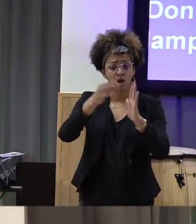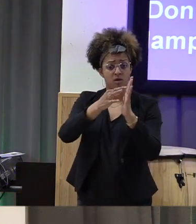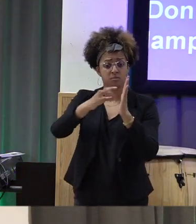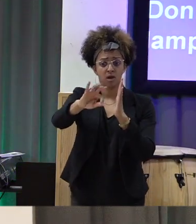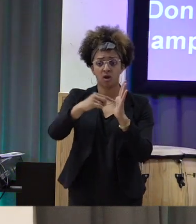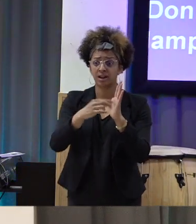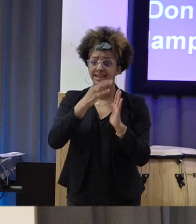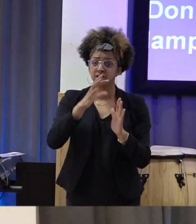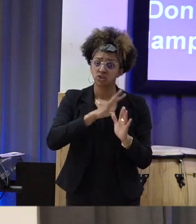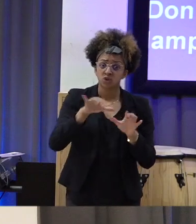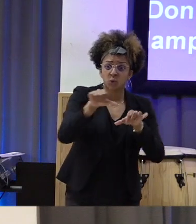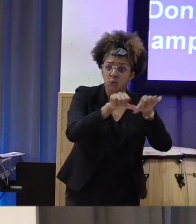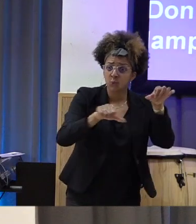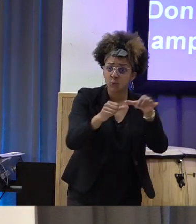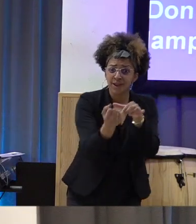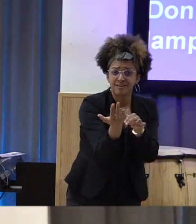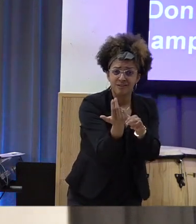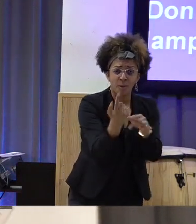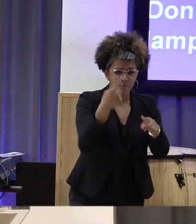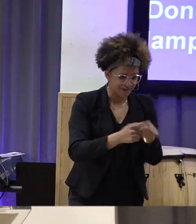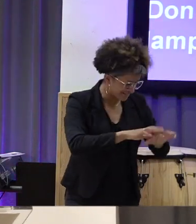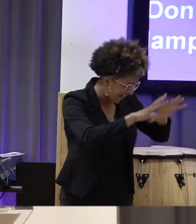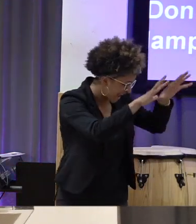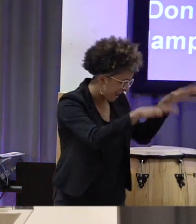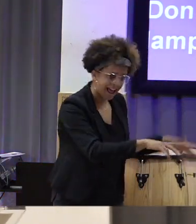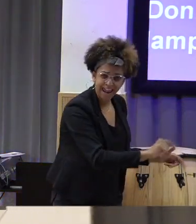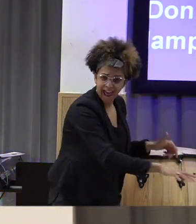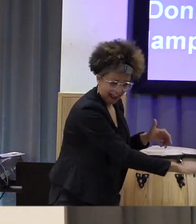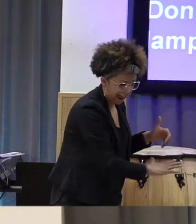l'huile dans leur lampe et elles en avaient encore en réserve.